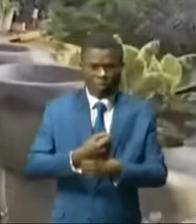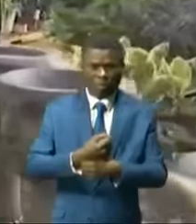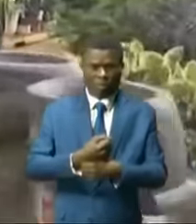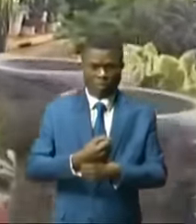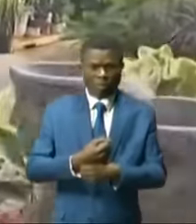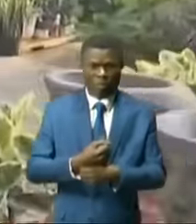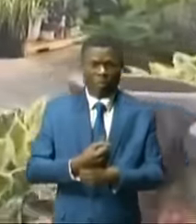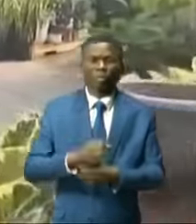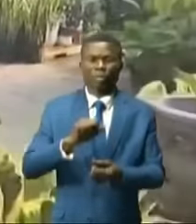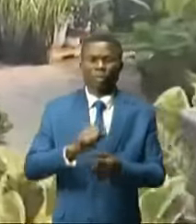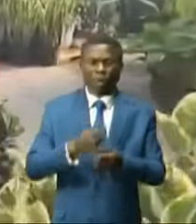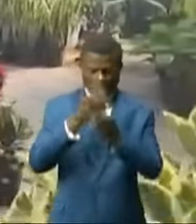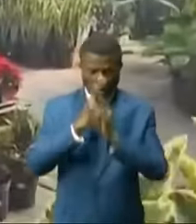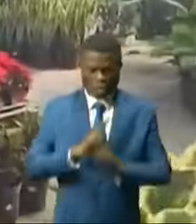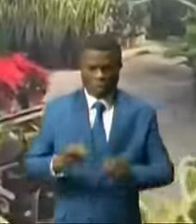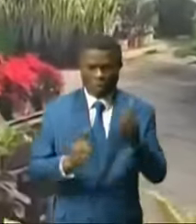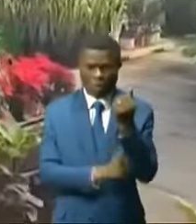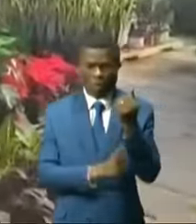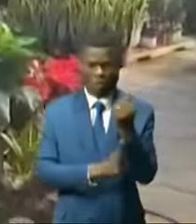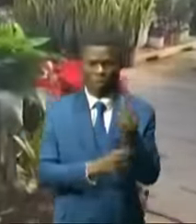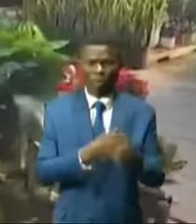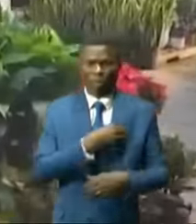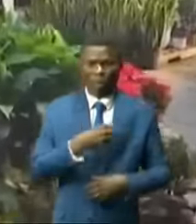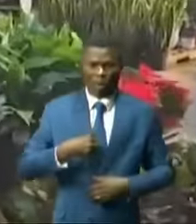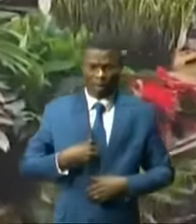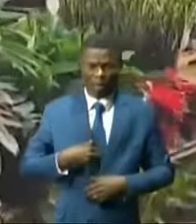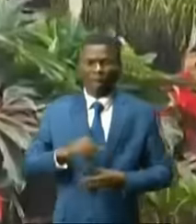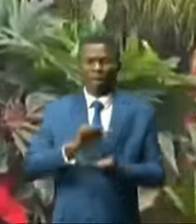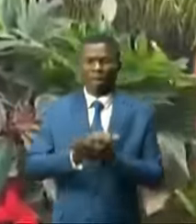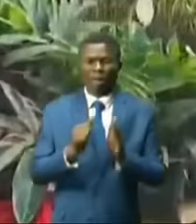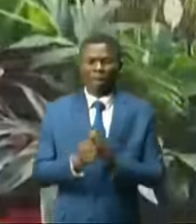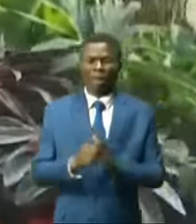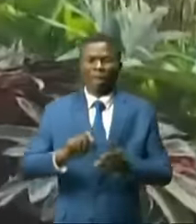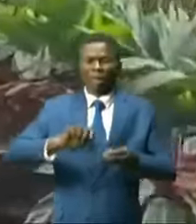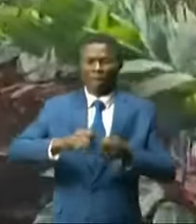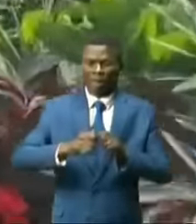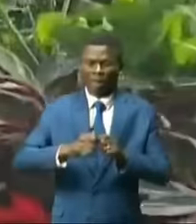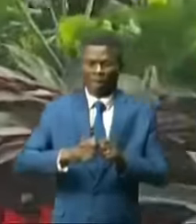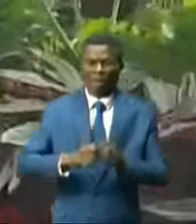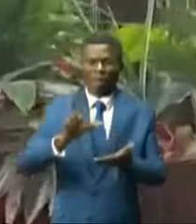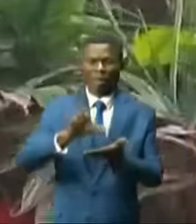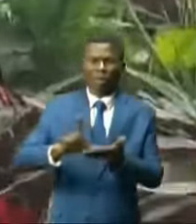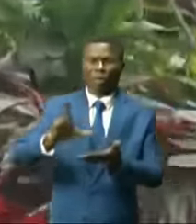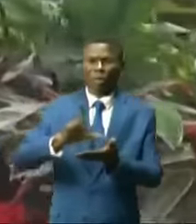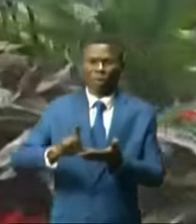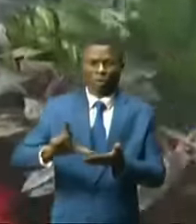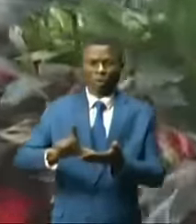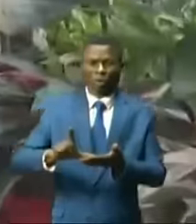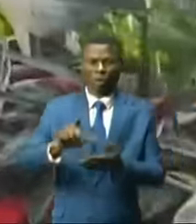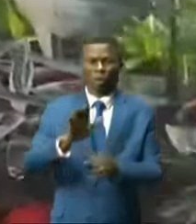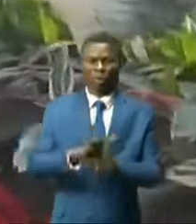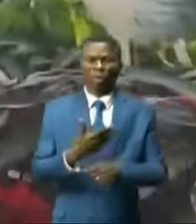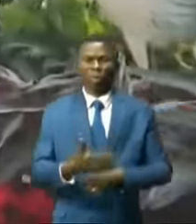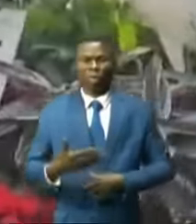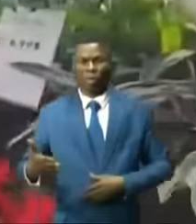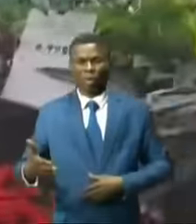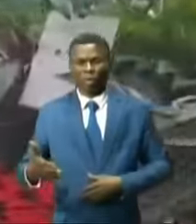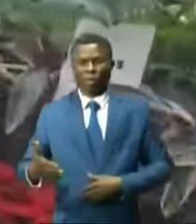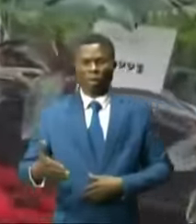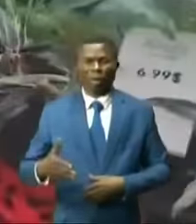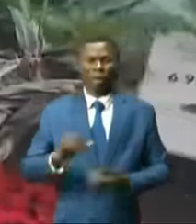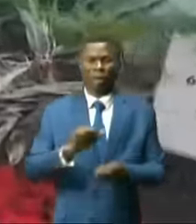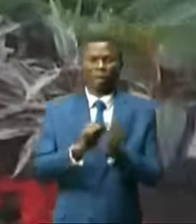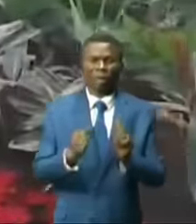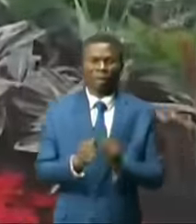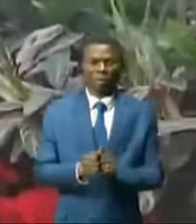florale personnalisée, hôtellerie, restauration et terrasse, location de plantes et accessoires, fleuristerie